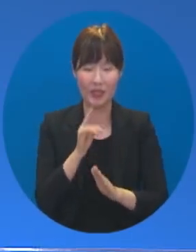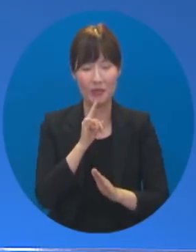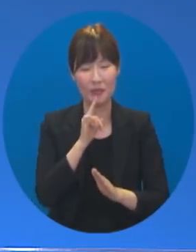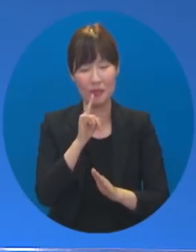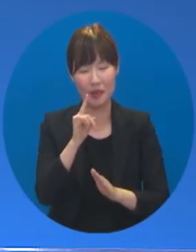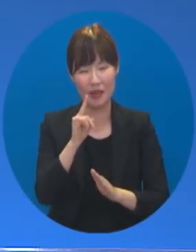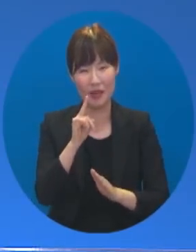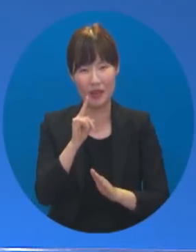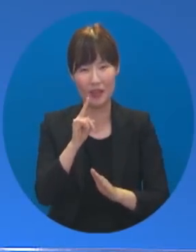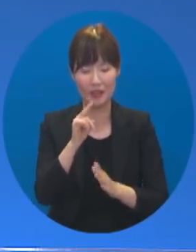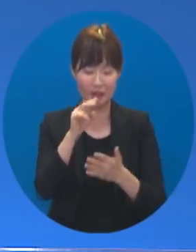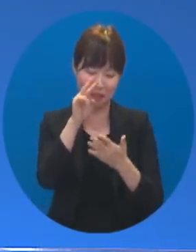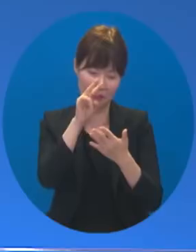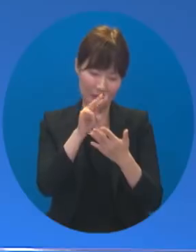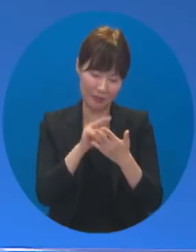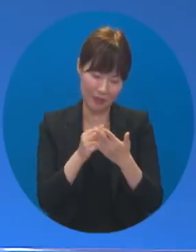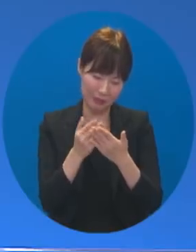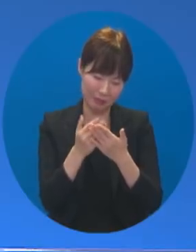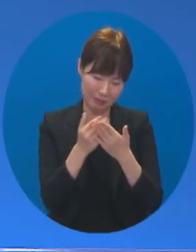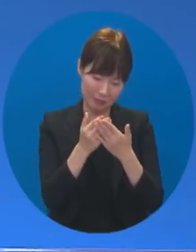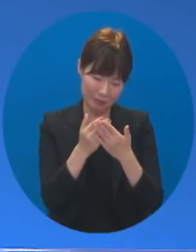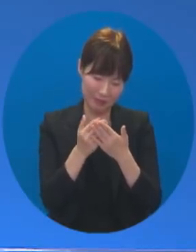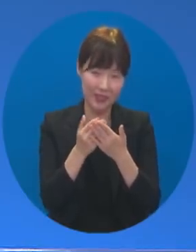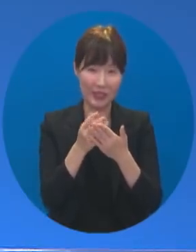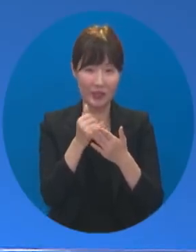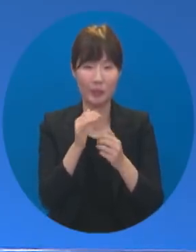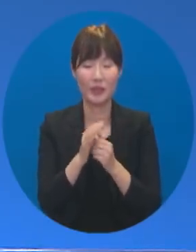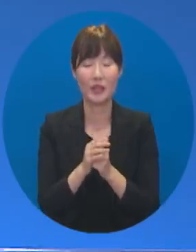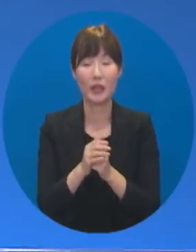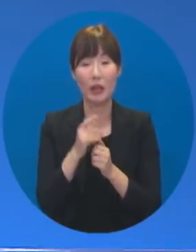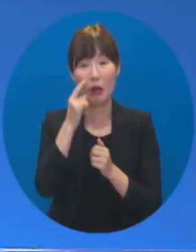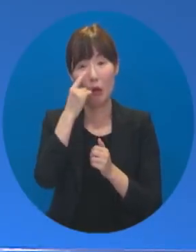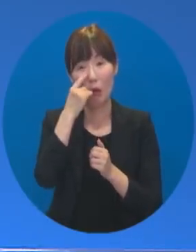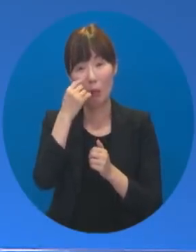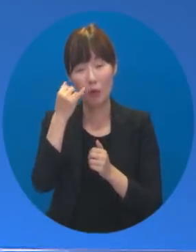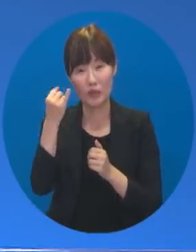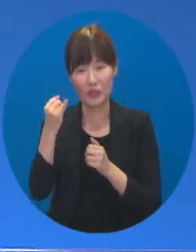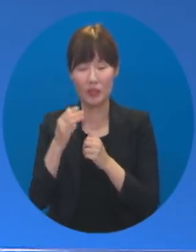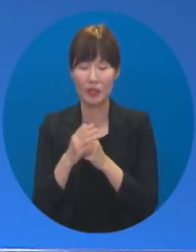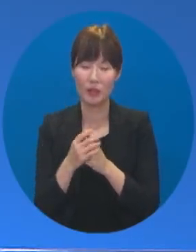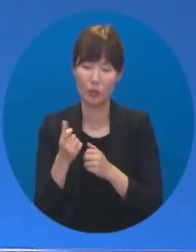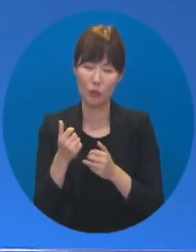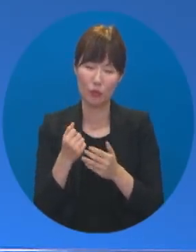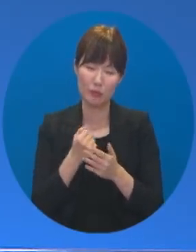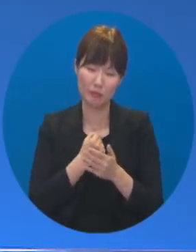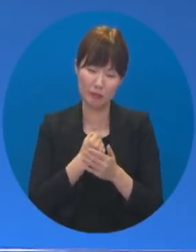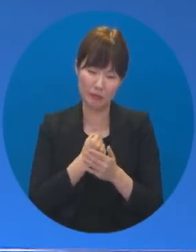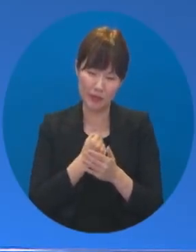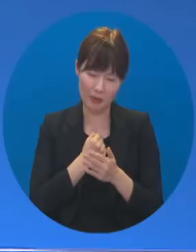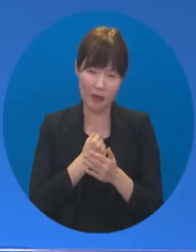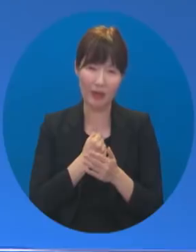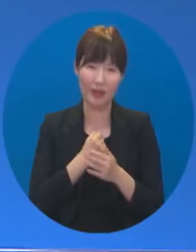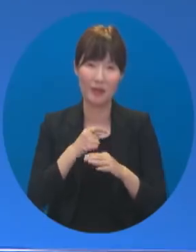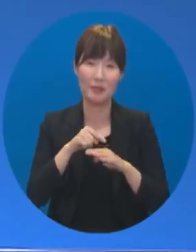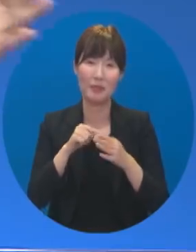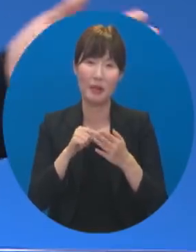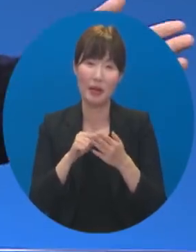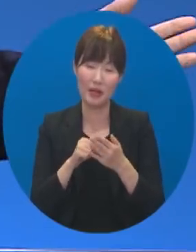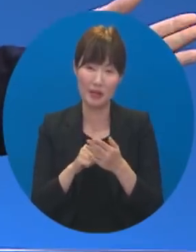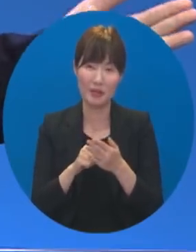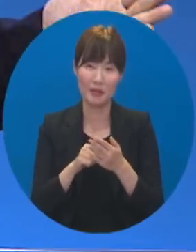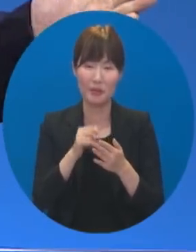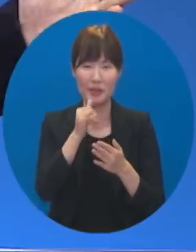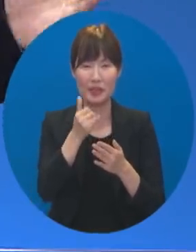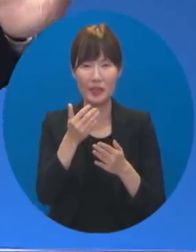저희 어머니의 그 우직하고 제가 볼 때 좀 답답해 보이는 그런 그러나